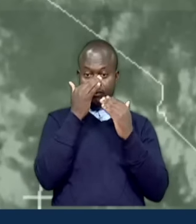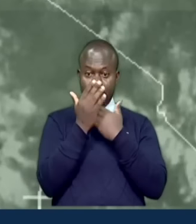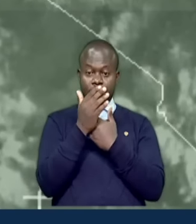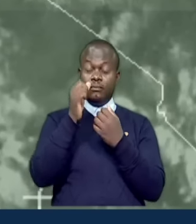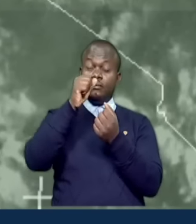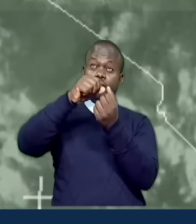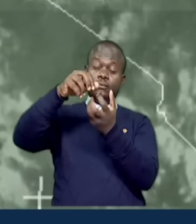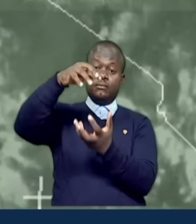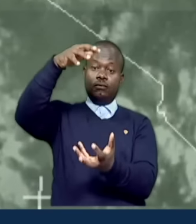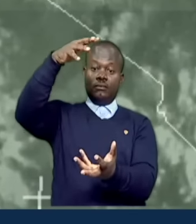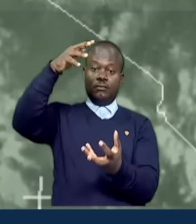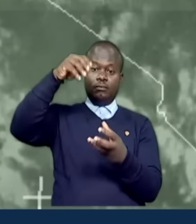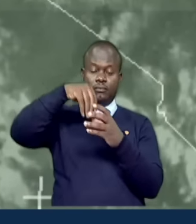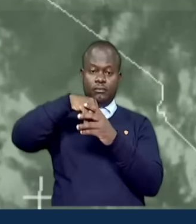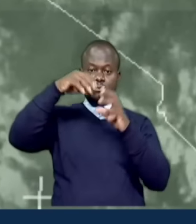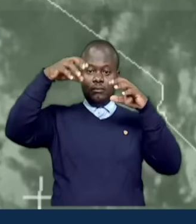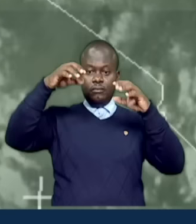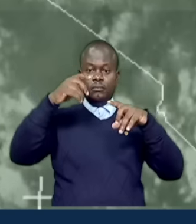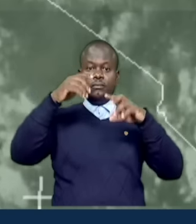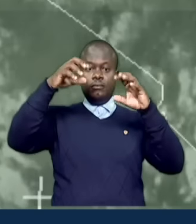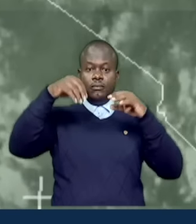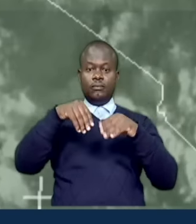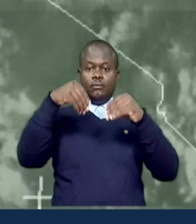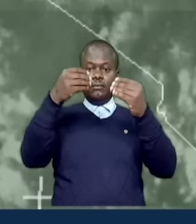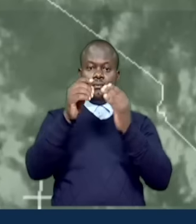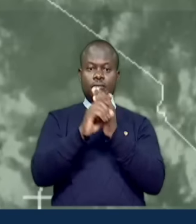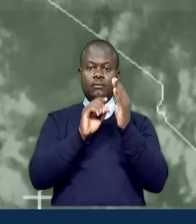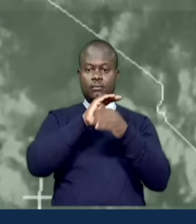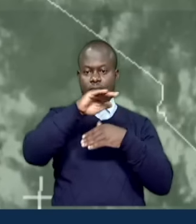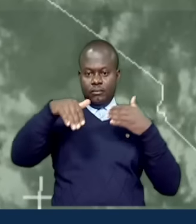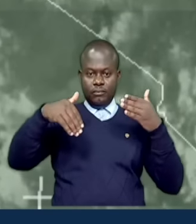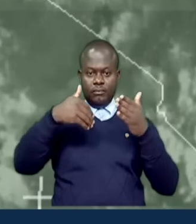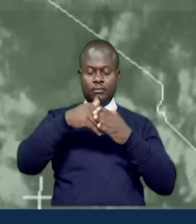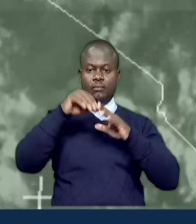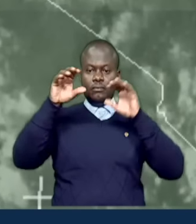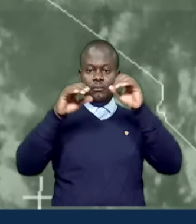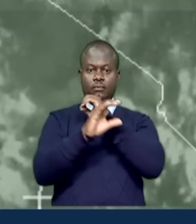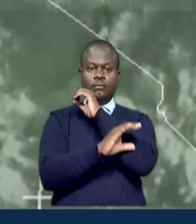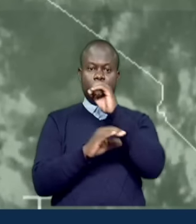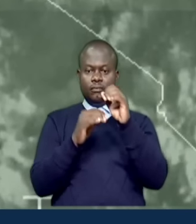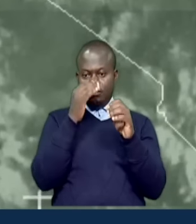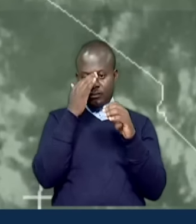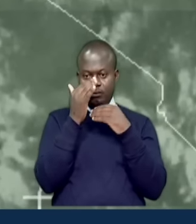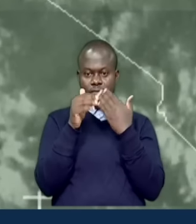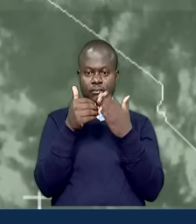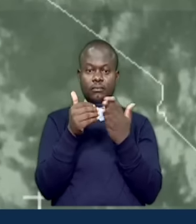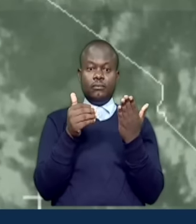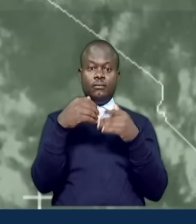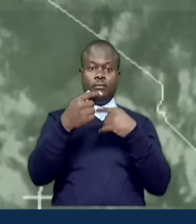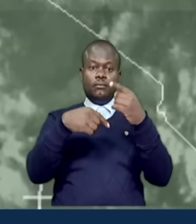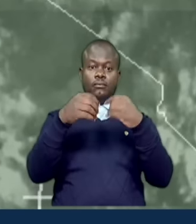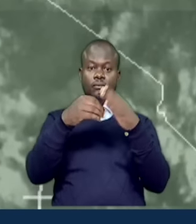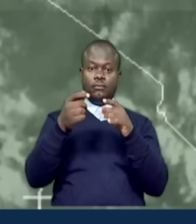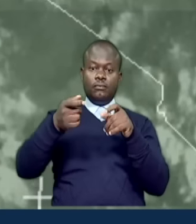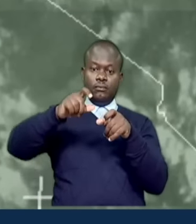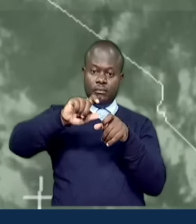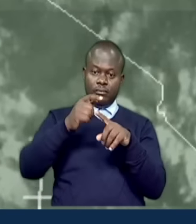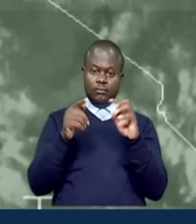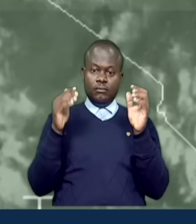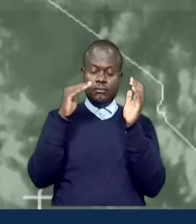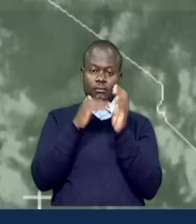ibicu byiganje gusa nta mvura byatanze mu turere twose tw'igihugu. Naho ku masaha y'igicamunsi ibicu byakomeje kwiyongera